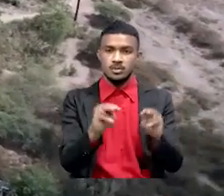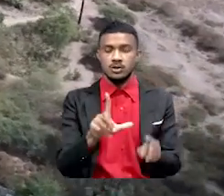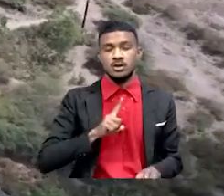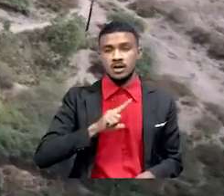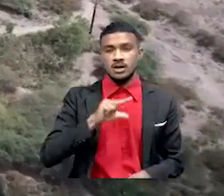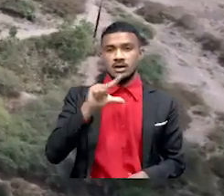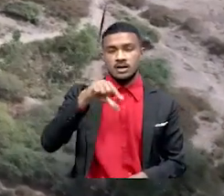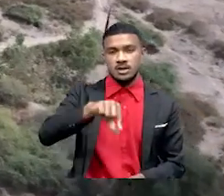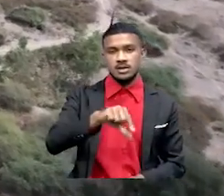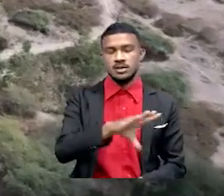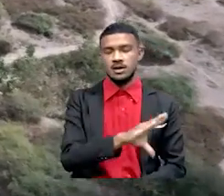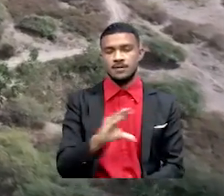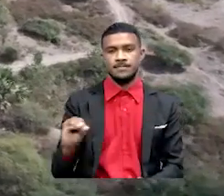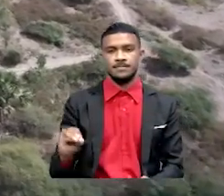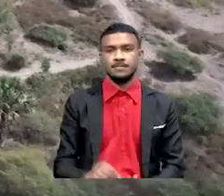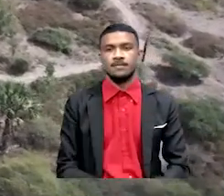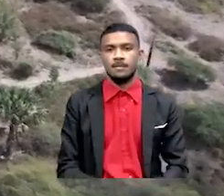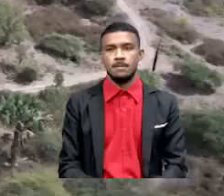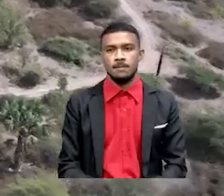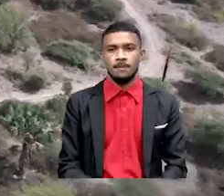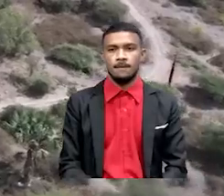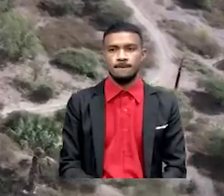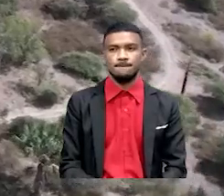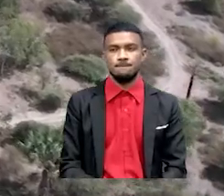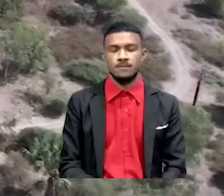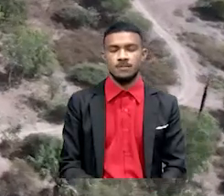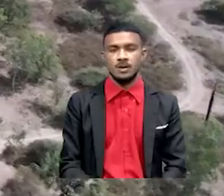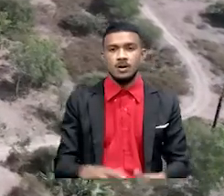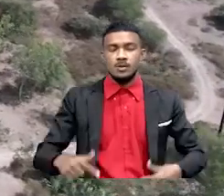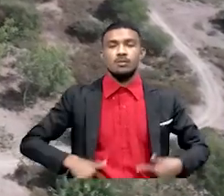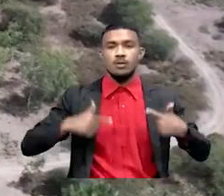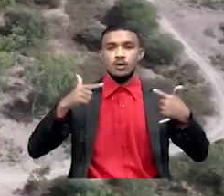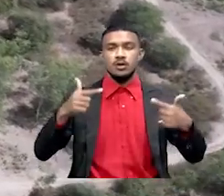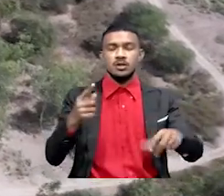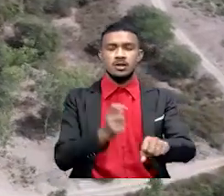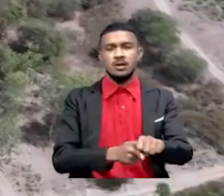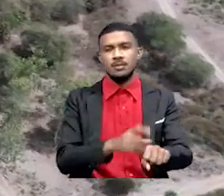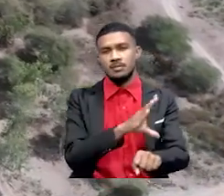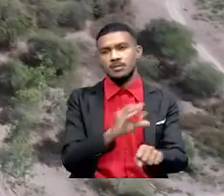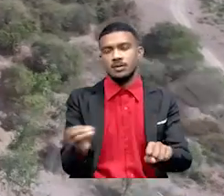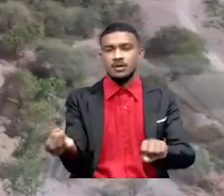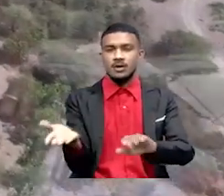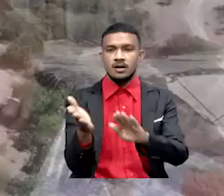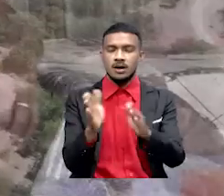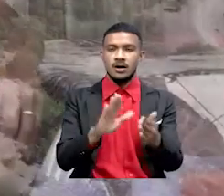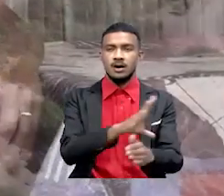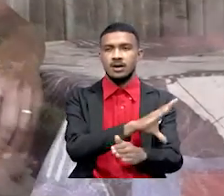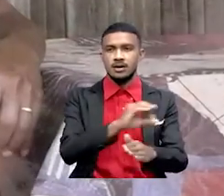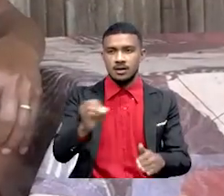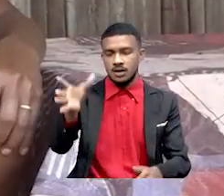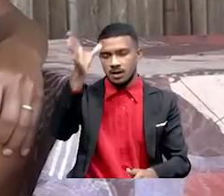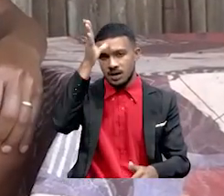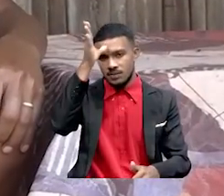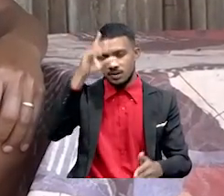Bazar Tete, município Likisa. Mori so condição na tom, no atliu, aman, nebe sai chave e a